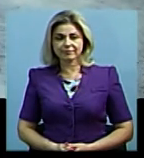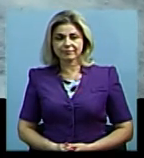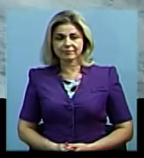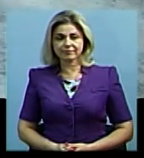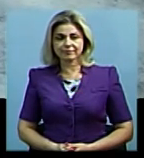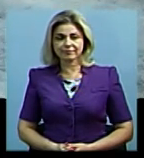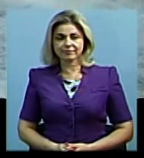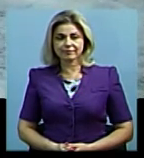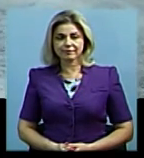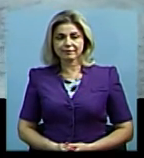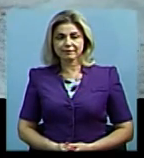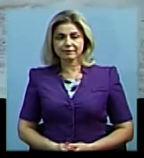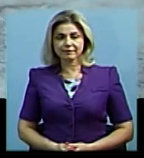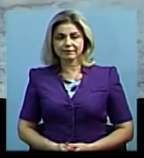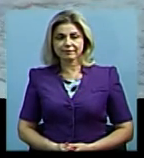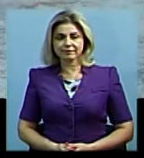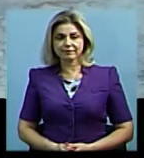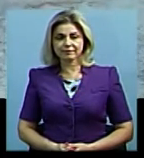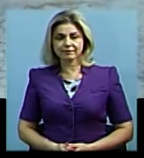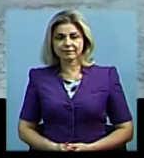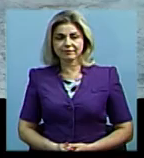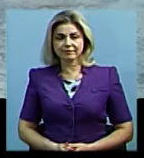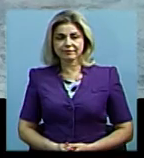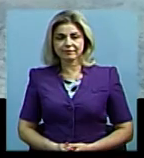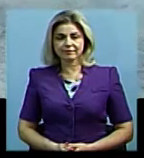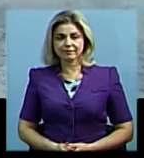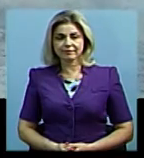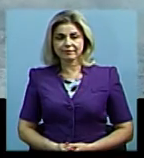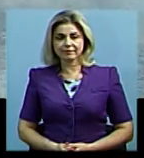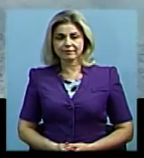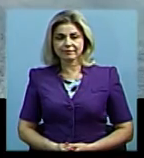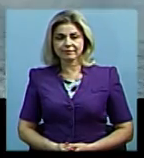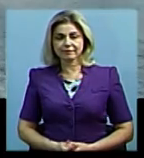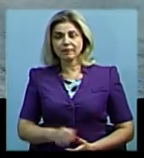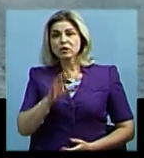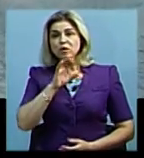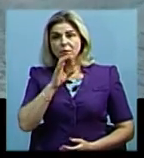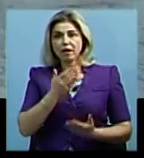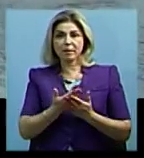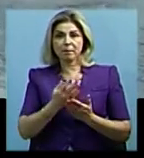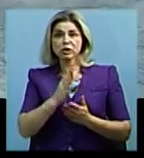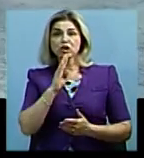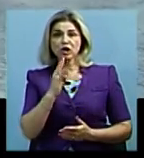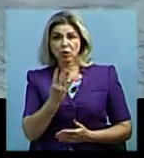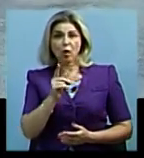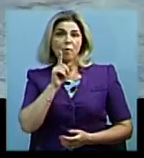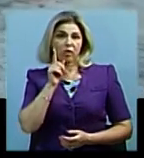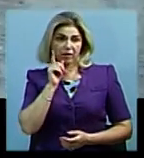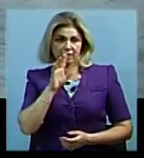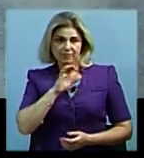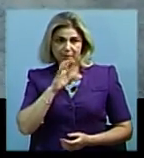Зараз минуточку, вона тут робиться. Собака 4 роки десь, і не більше, вона молода. А ёлки, Наталка, вони